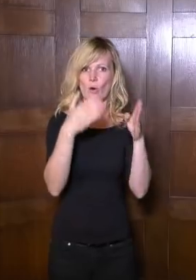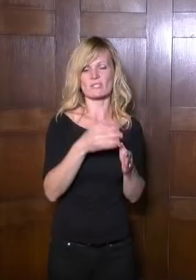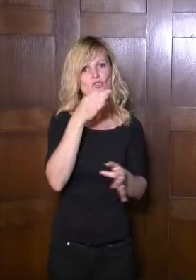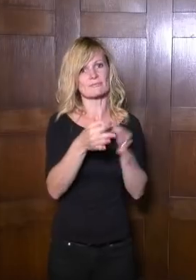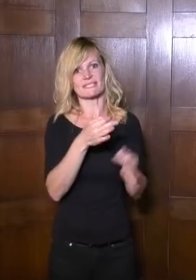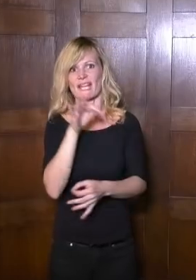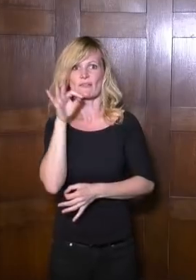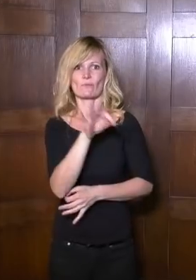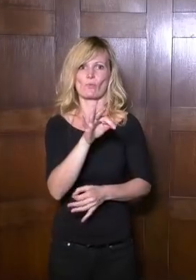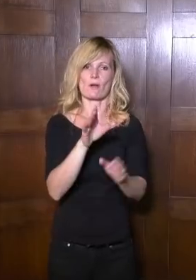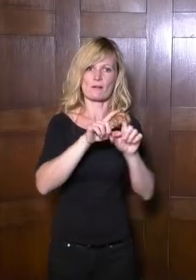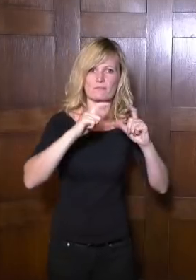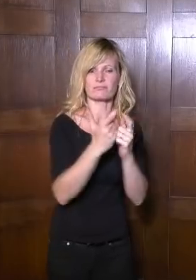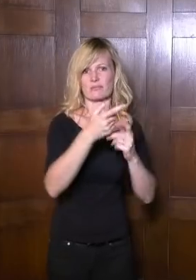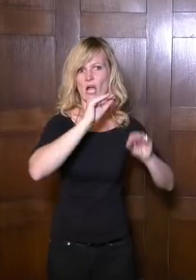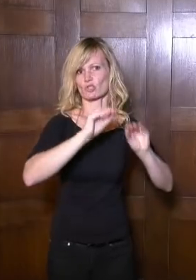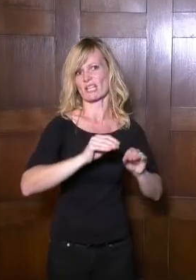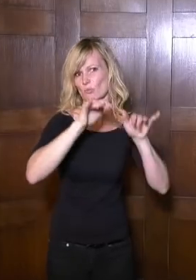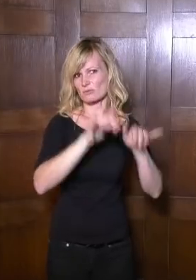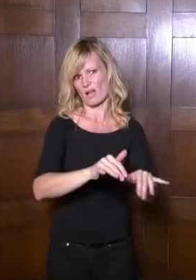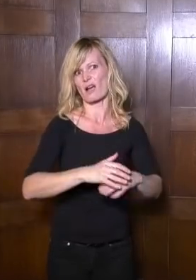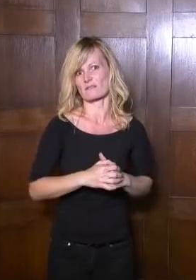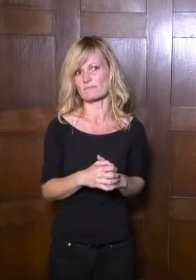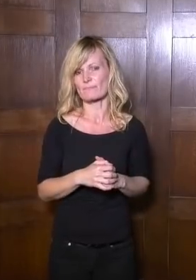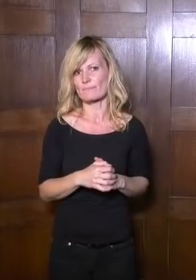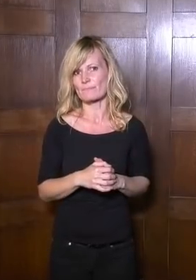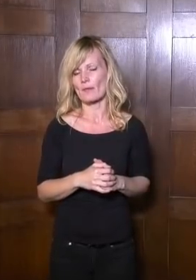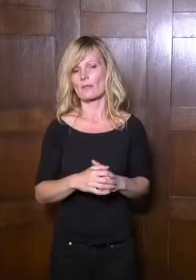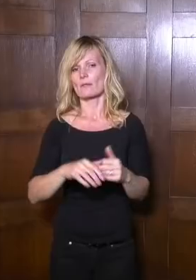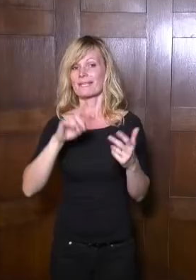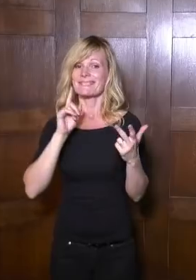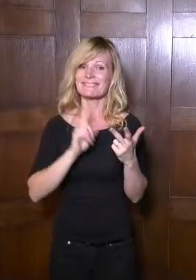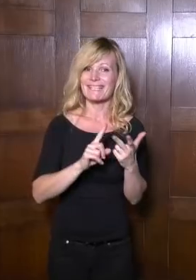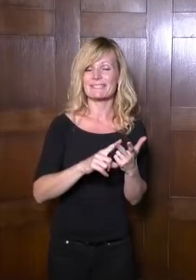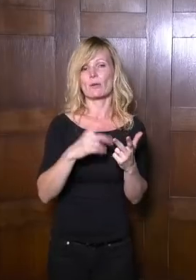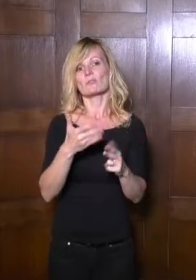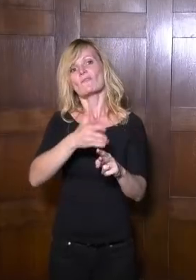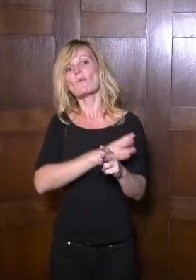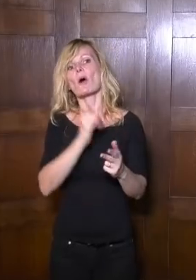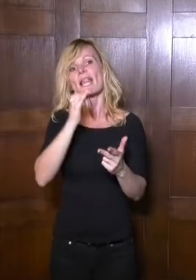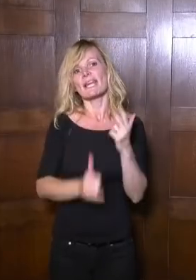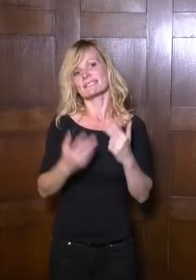werden können, die dementsprechend auch die Ausstattung haben. 3. und damit vorletzte Bemerkung,